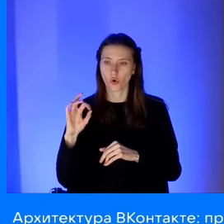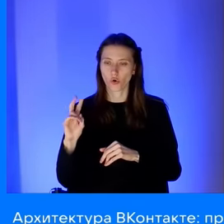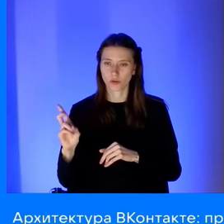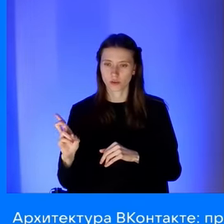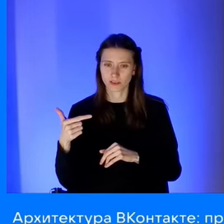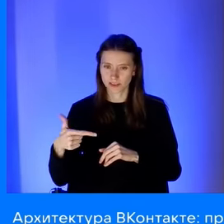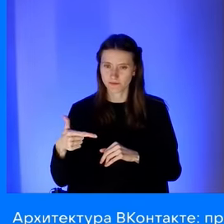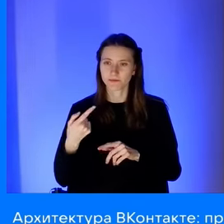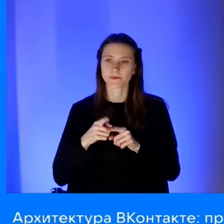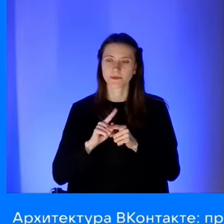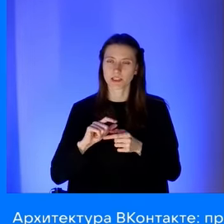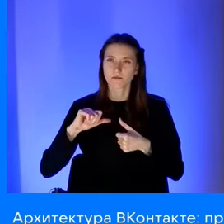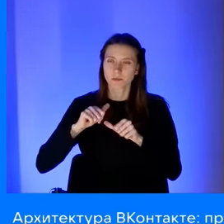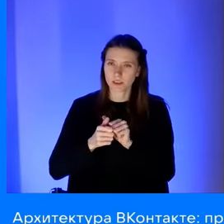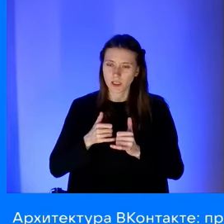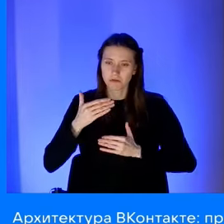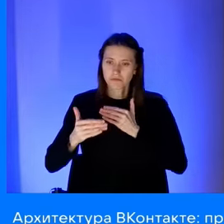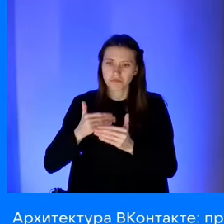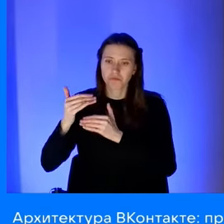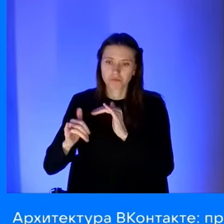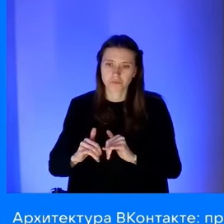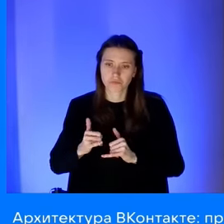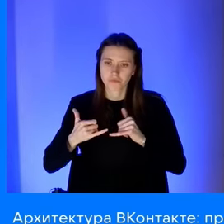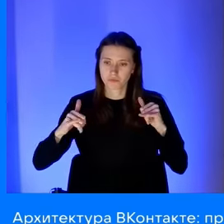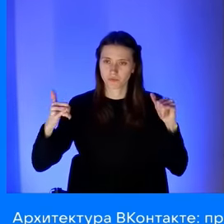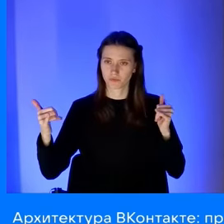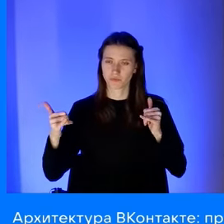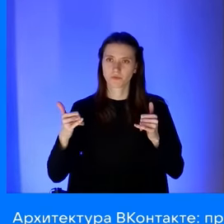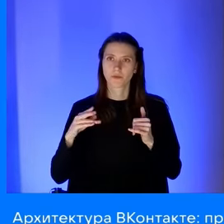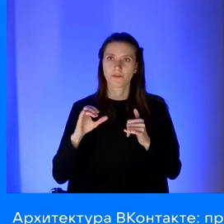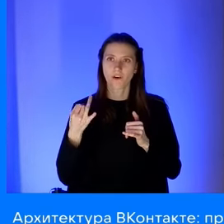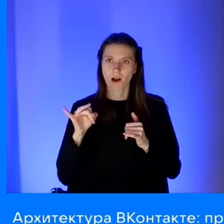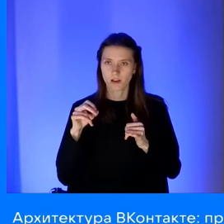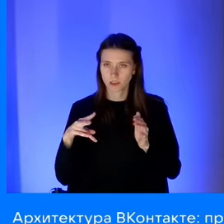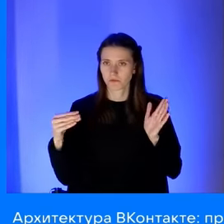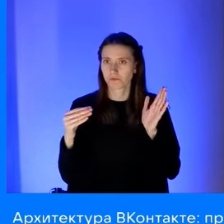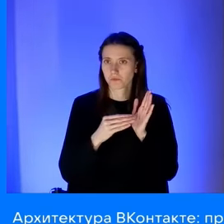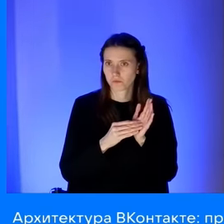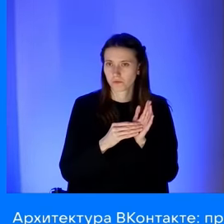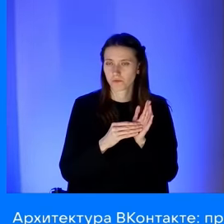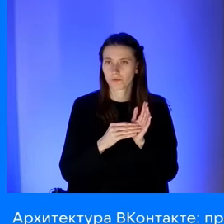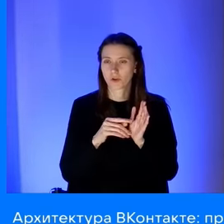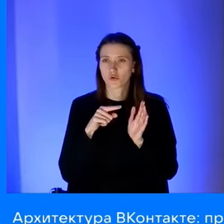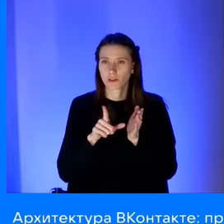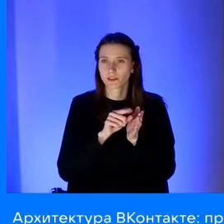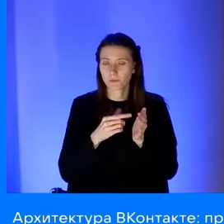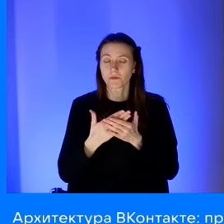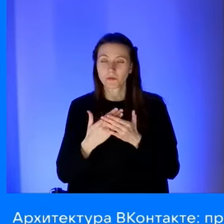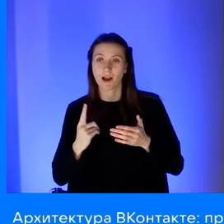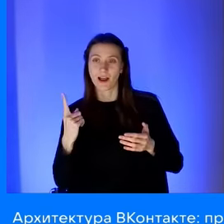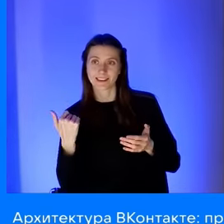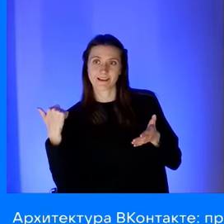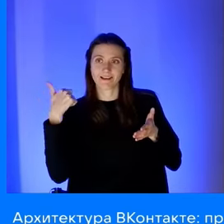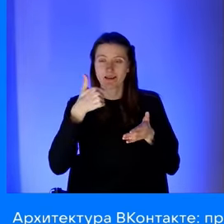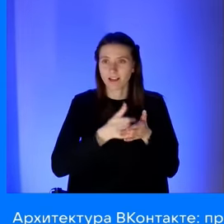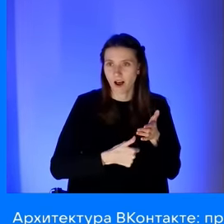продвигающие вперёд файл где мы пишем операции изменения то есть пришла допустим пришёл лайк соответственно Мы хотим